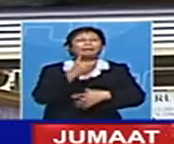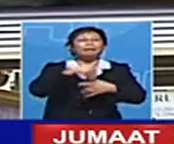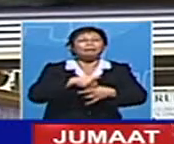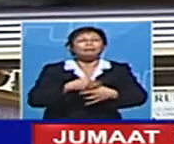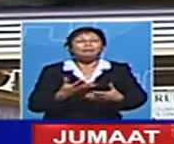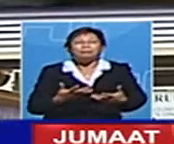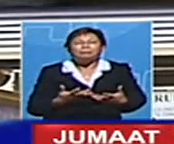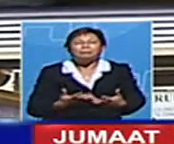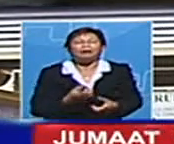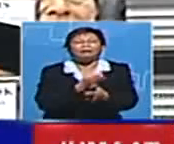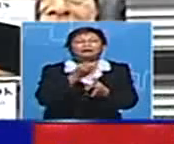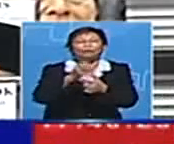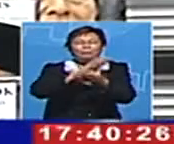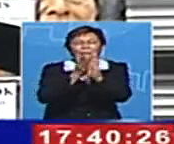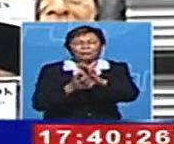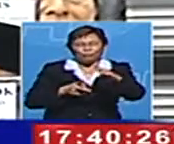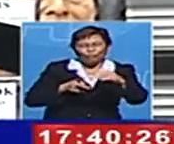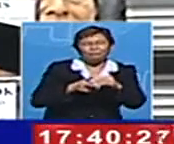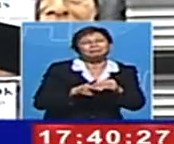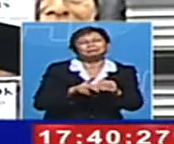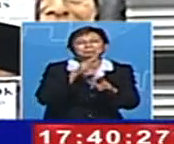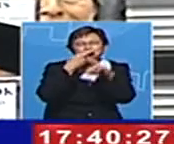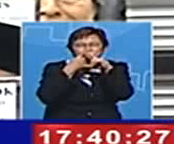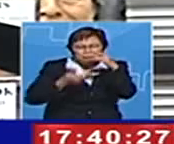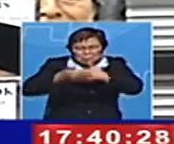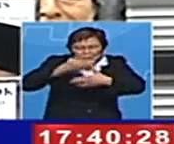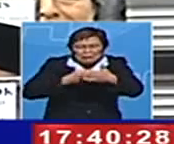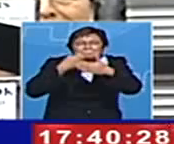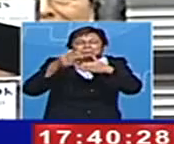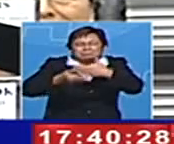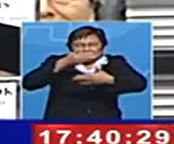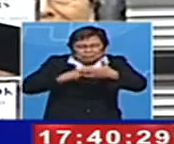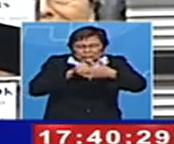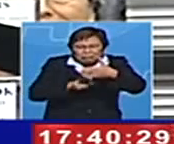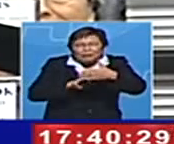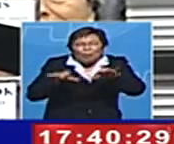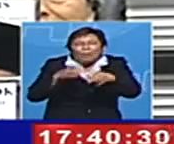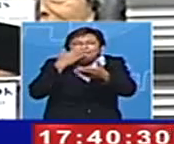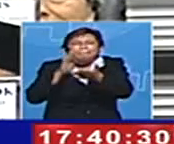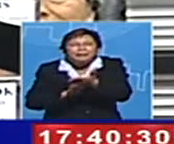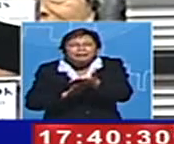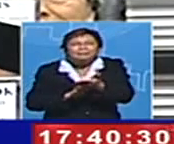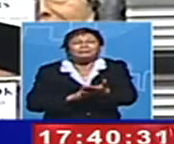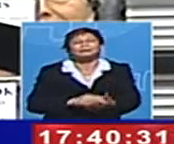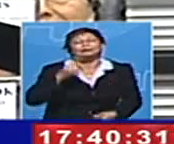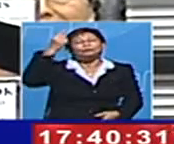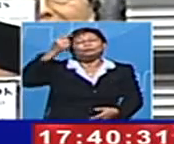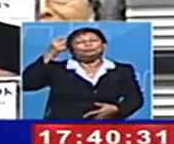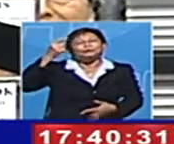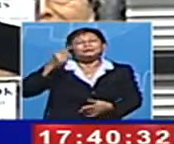sekam atau menjadi gunting dalam lipatan tuan yang di-pertua serta rakyat yang dikasihi